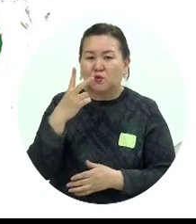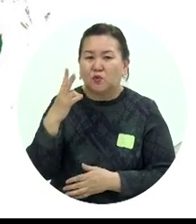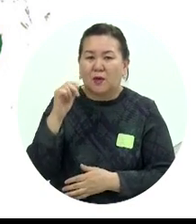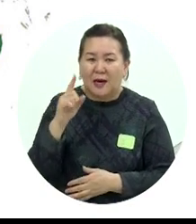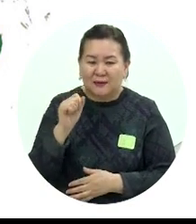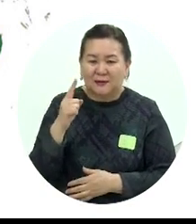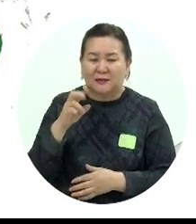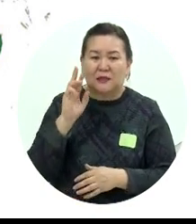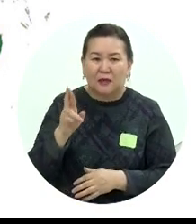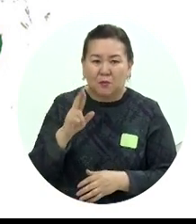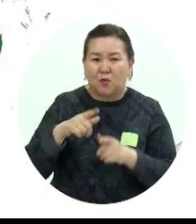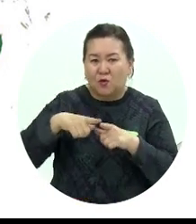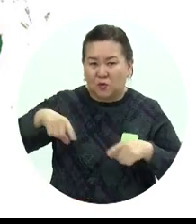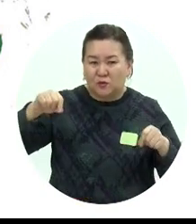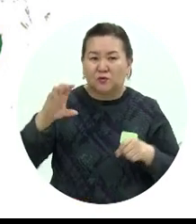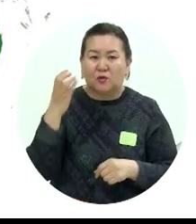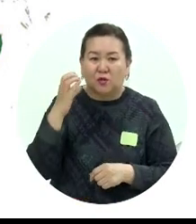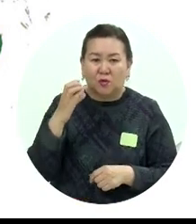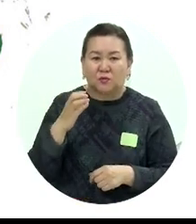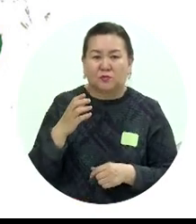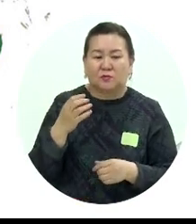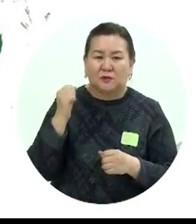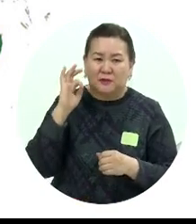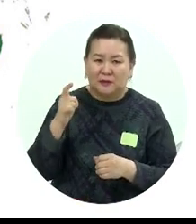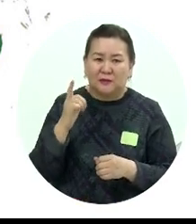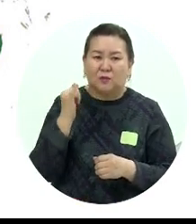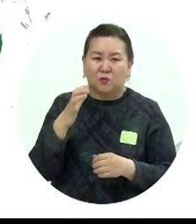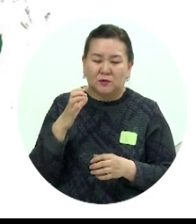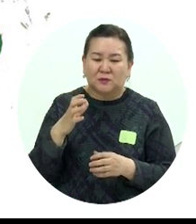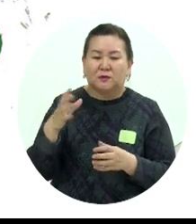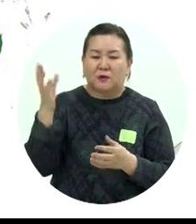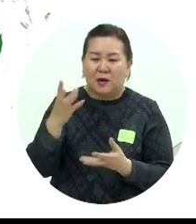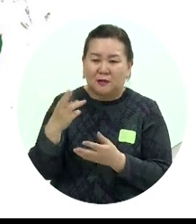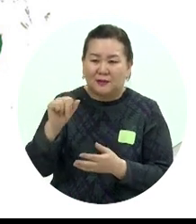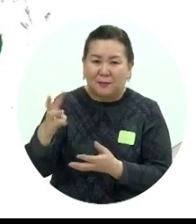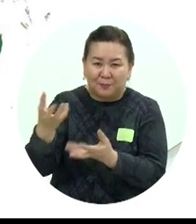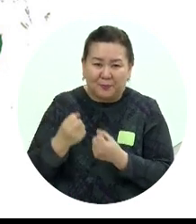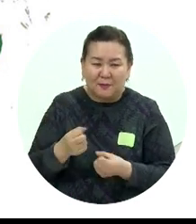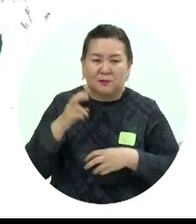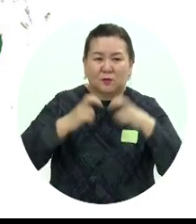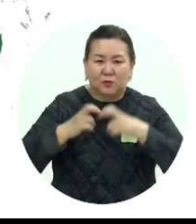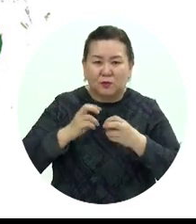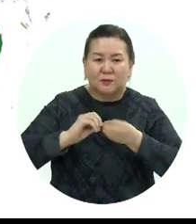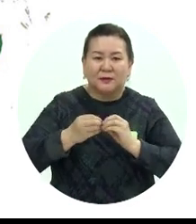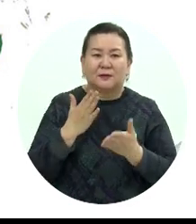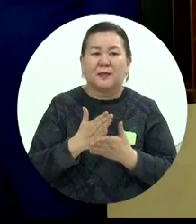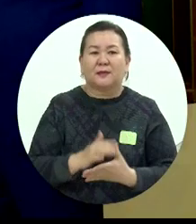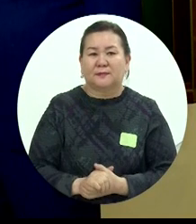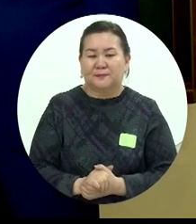руу, за Япон, Солонгос гэх мэтлэн улс руу бол маш хэмжээний ус дан байдлаар бол одоо импортлогддог байна